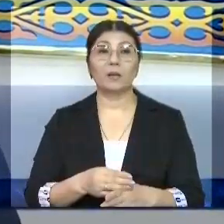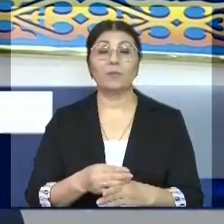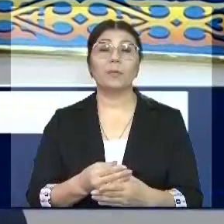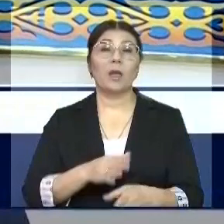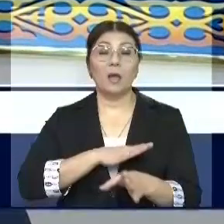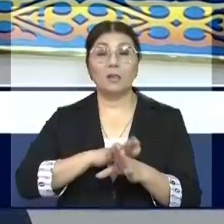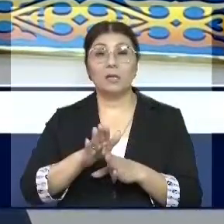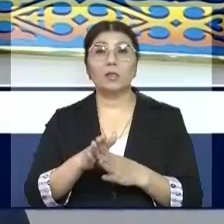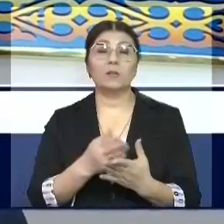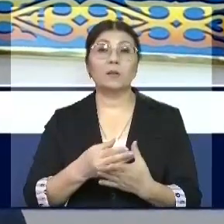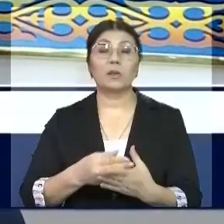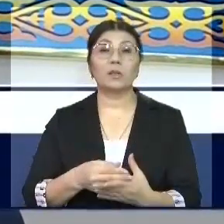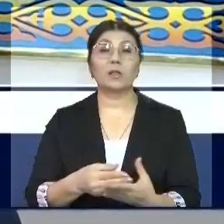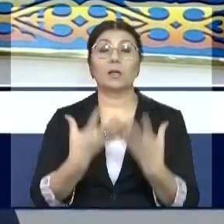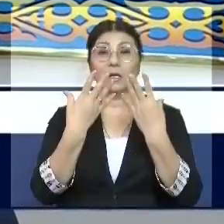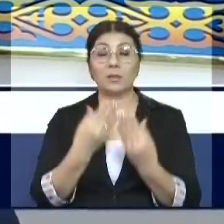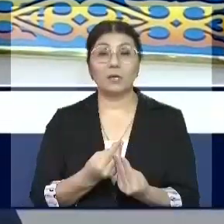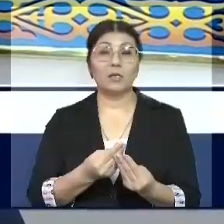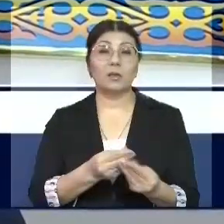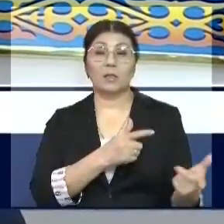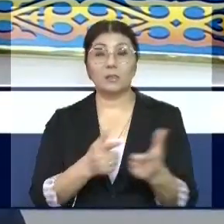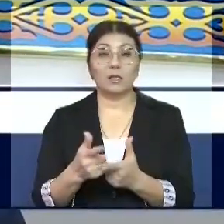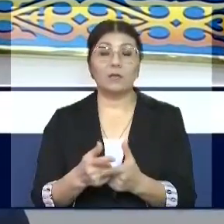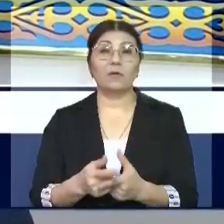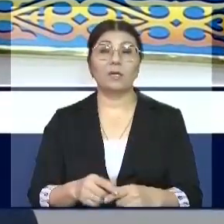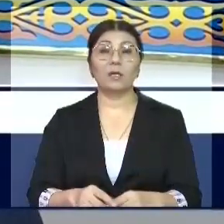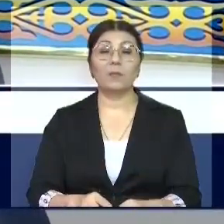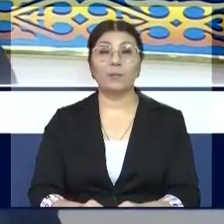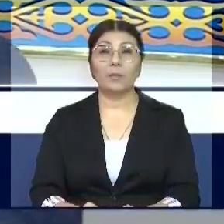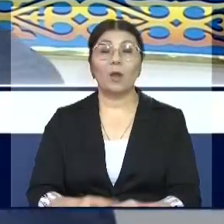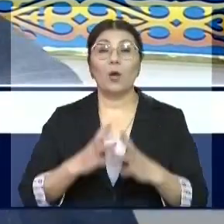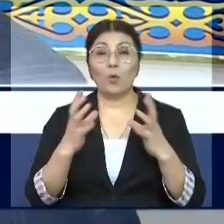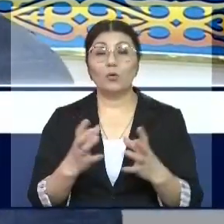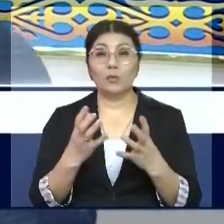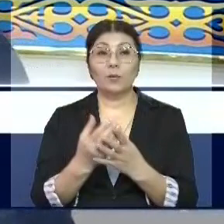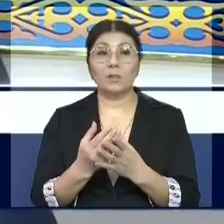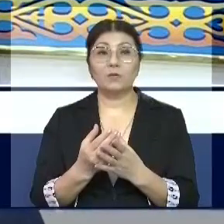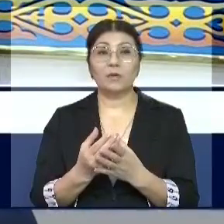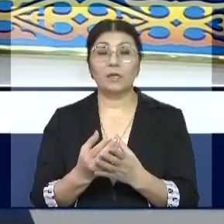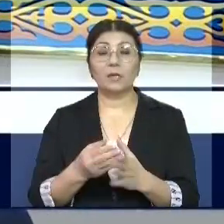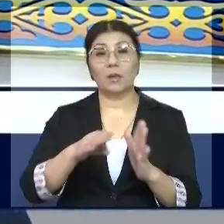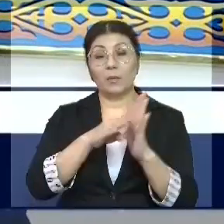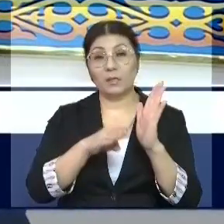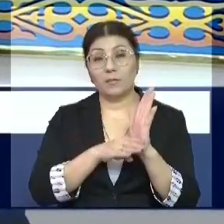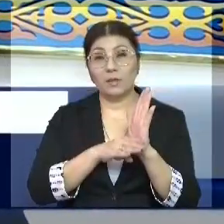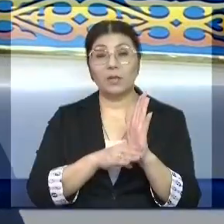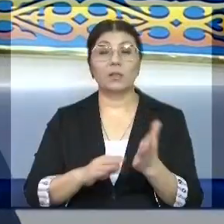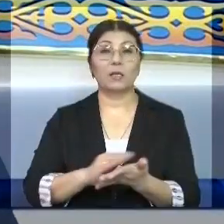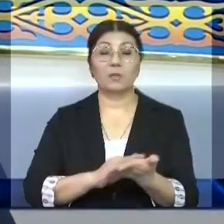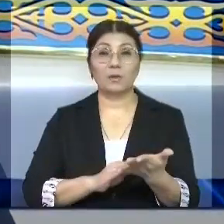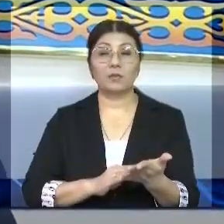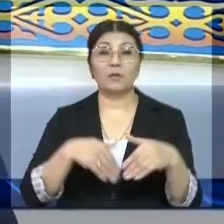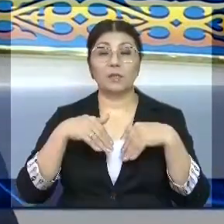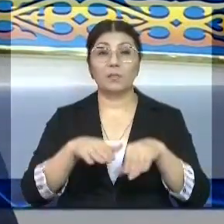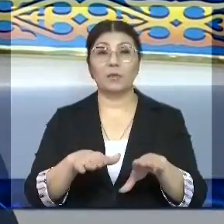упаковки, дату изготовления, срок годности и условия хранения. Храните продукты по указанным на упаковке рекомендациям